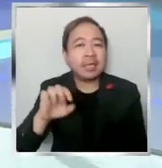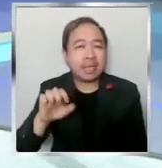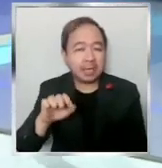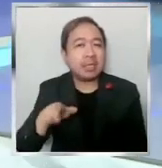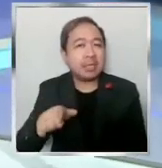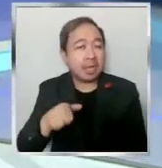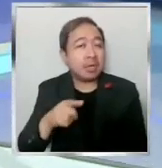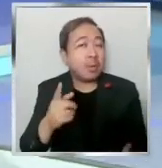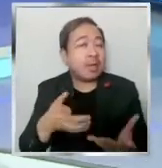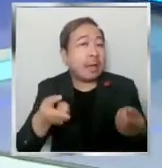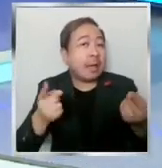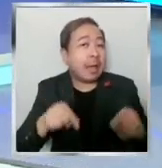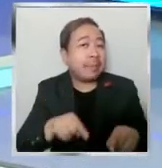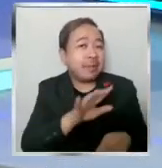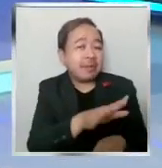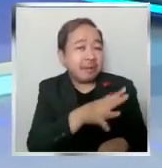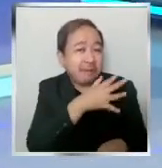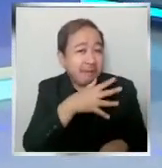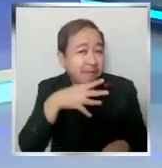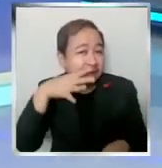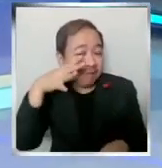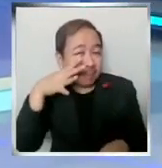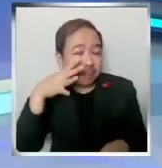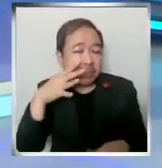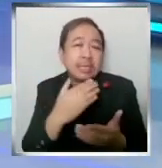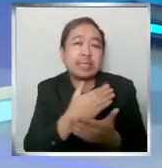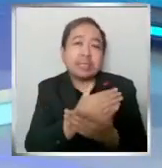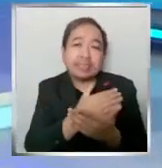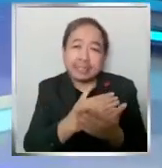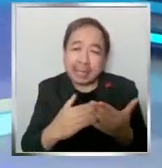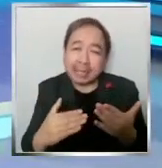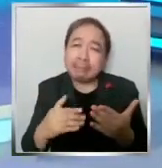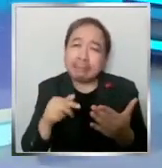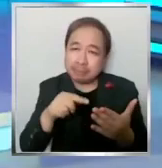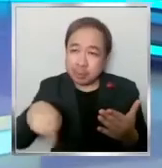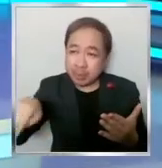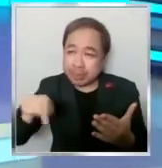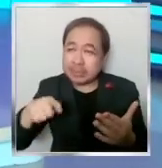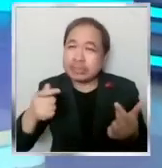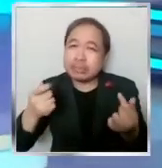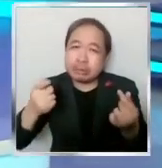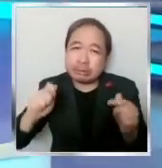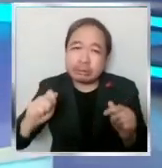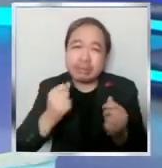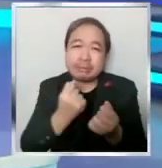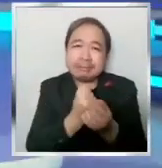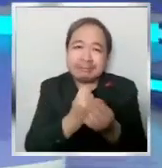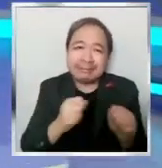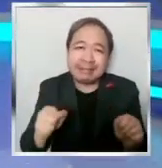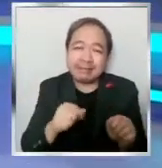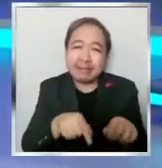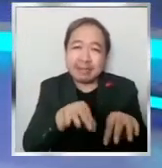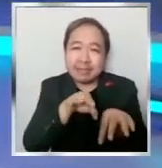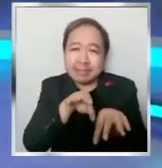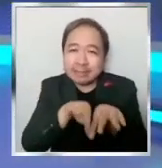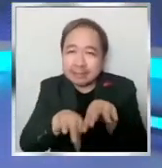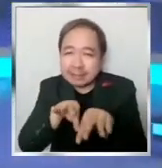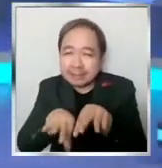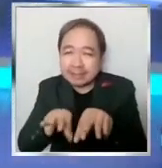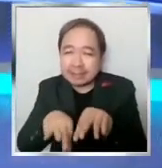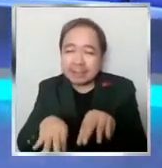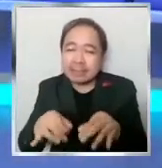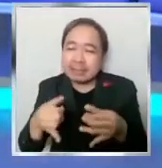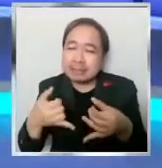sakahan. Ang ilan sa kanila, pilit na isinasalba ang mga pananim na pwede pang mapakinabangan. Kabilang sila sa